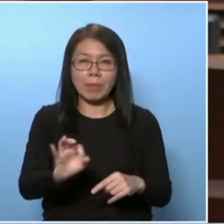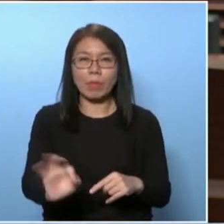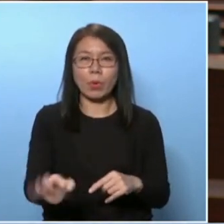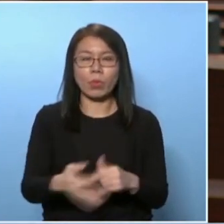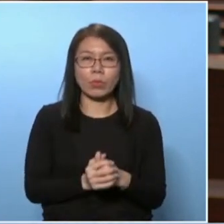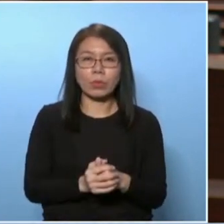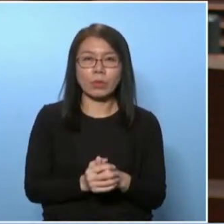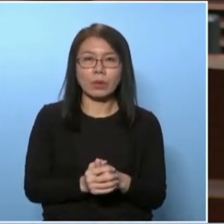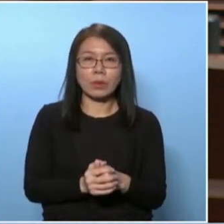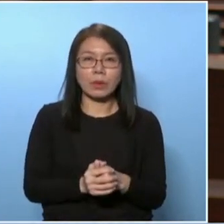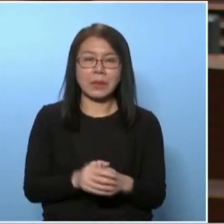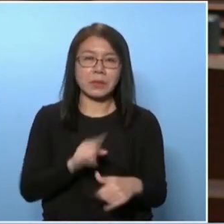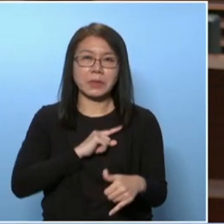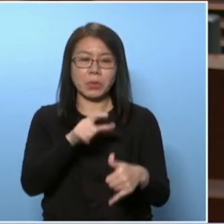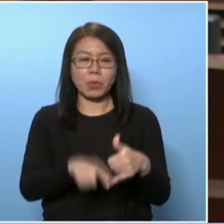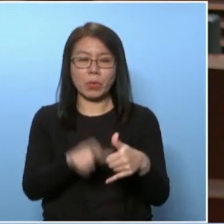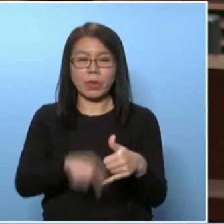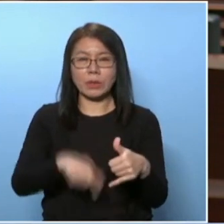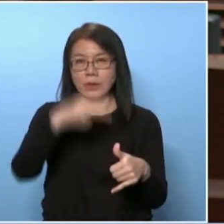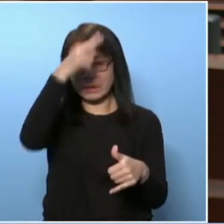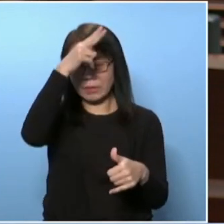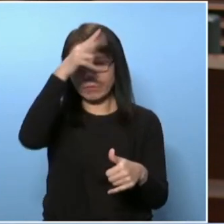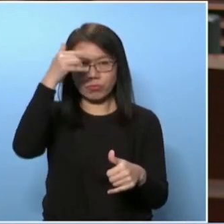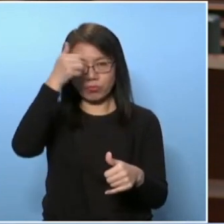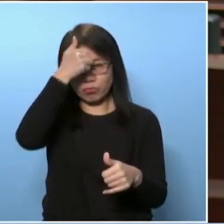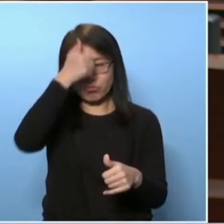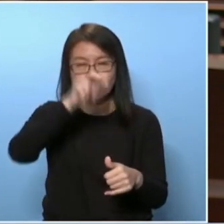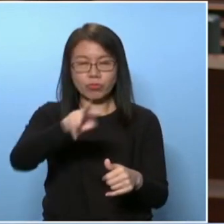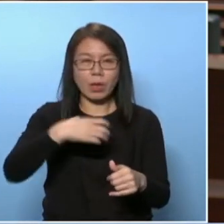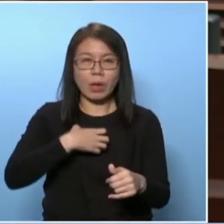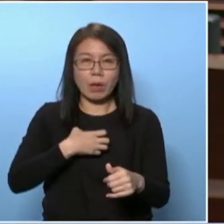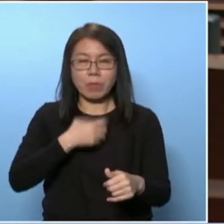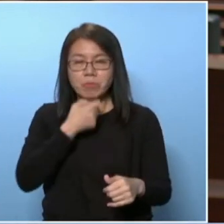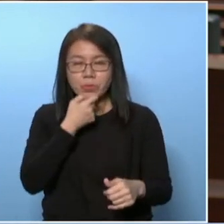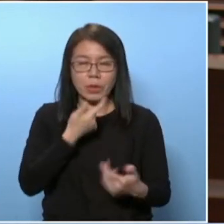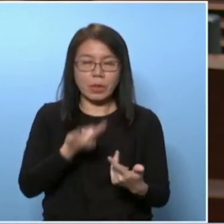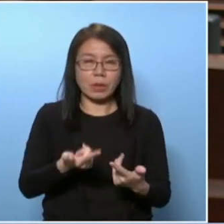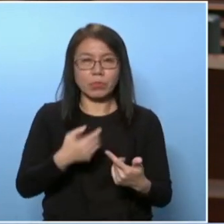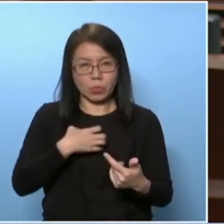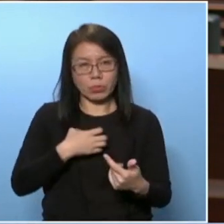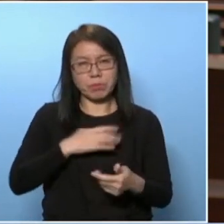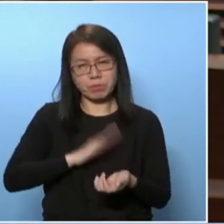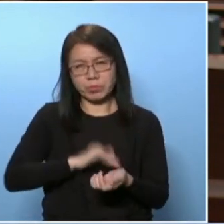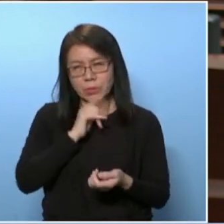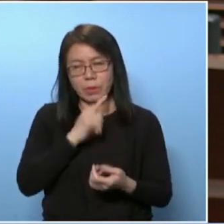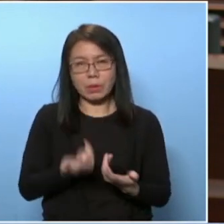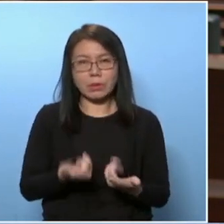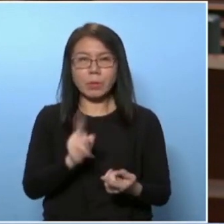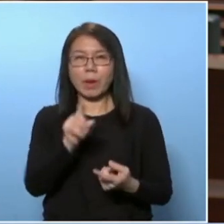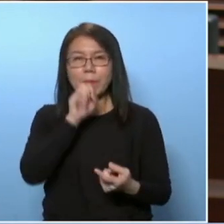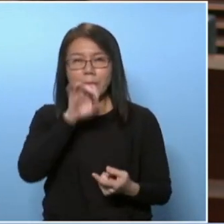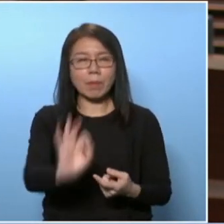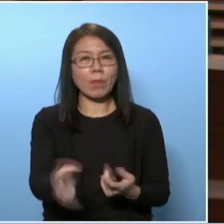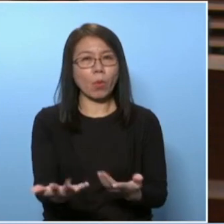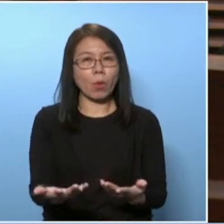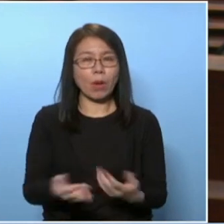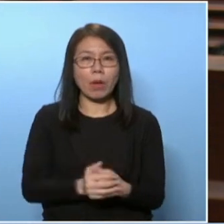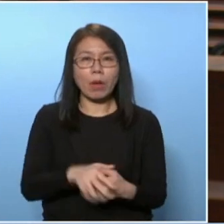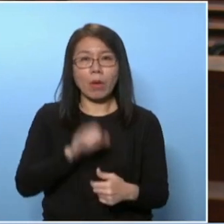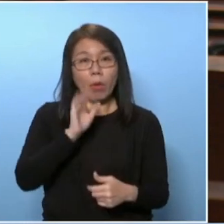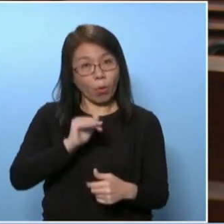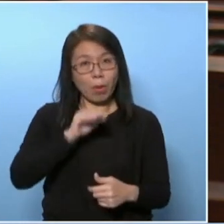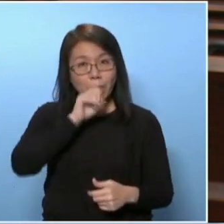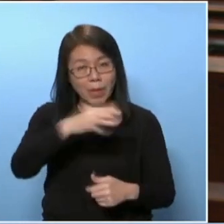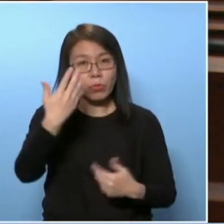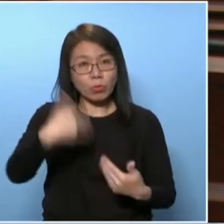只不過是他個人政府的主觀意願的話，我就覺得有些問題。為什麼不問呢？即如果問了可能可以